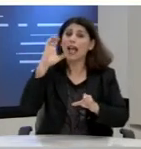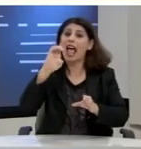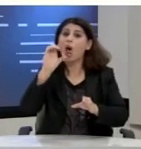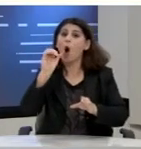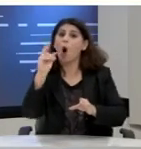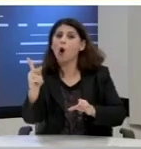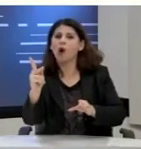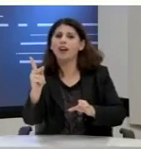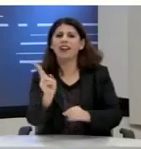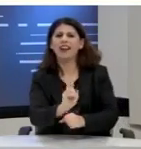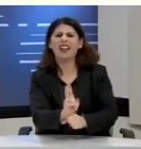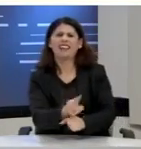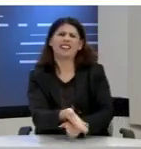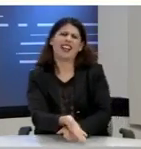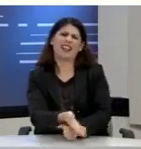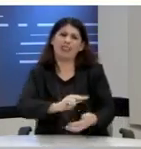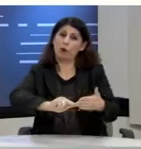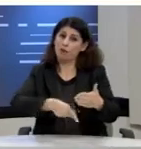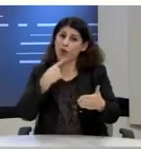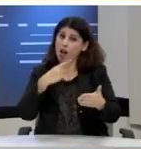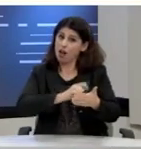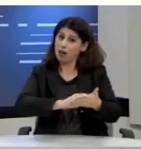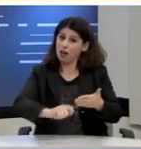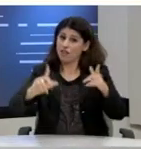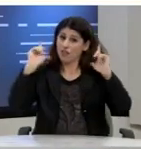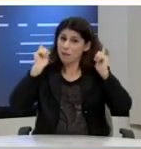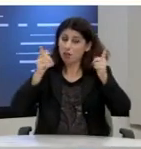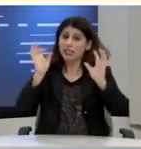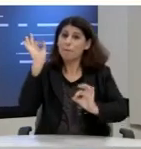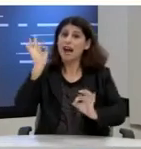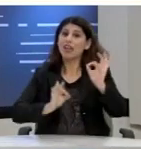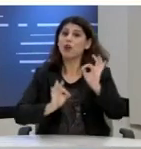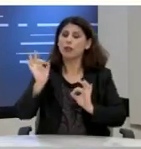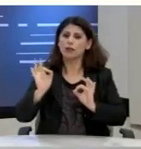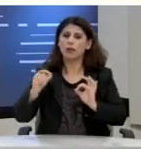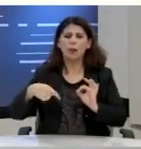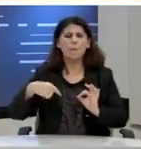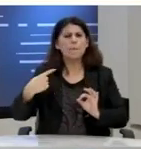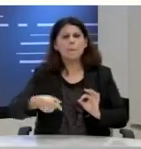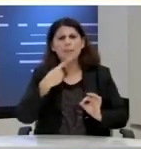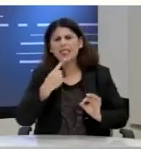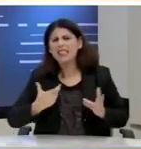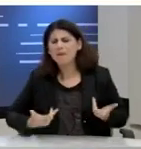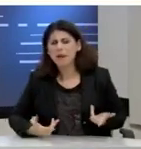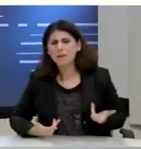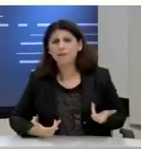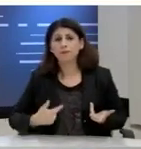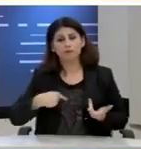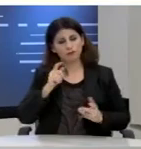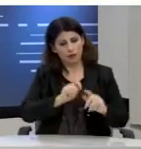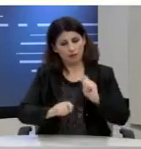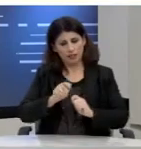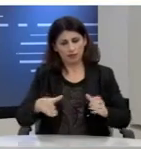είναι χαρτάκια αν έχει την υπογραφή του και λέει Δημοκρατία της Μακεδονίας. Τι είπε μετά, δημιουργήθηκε η